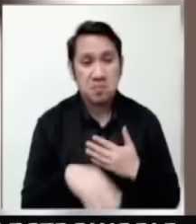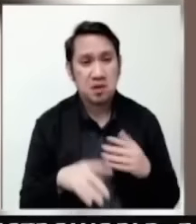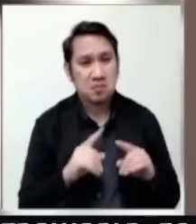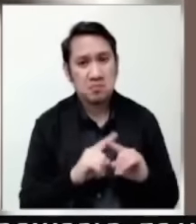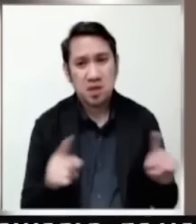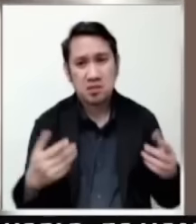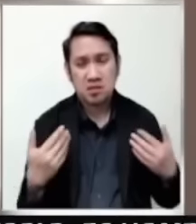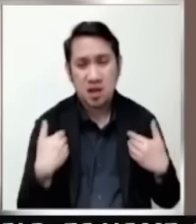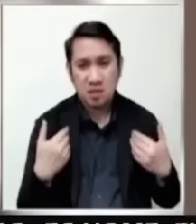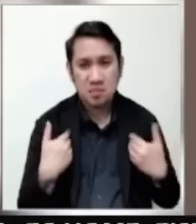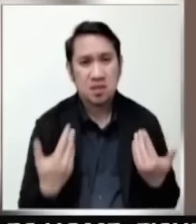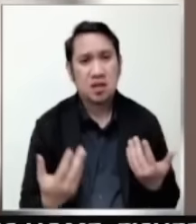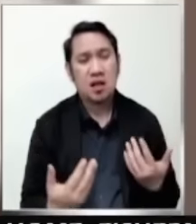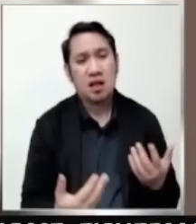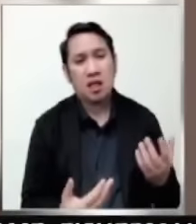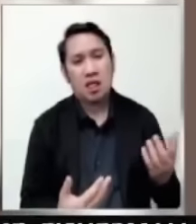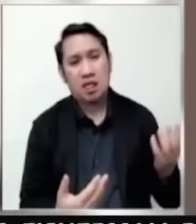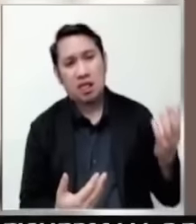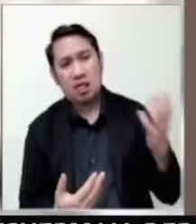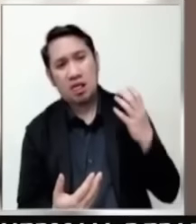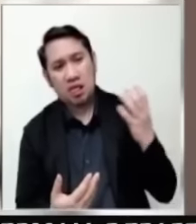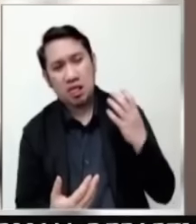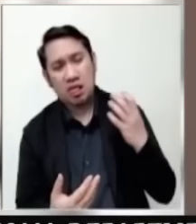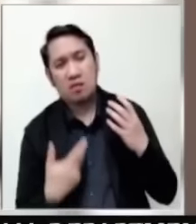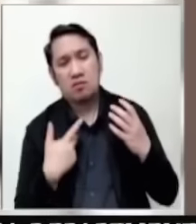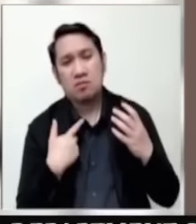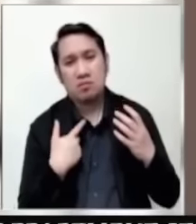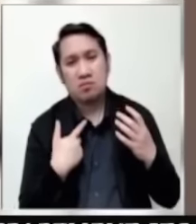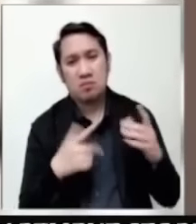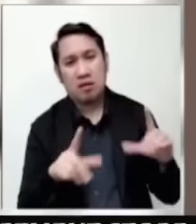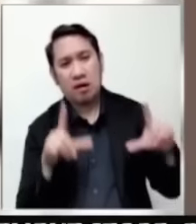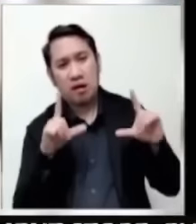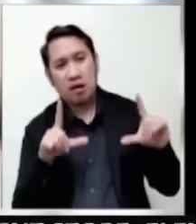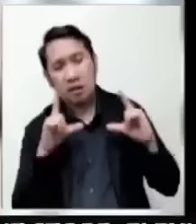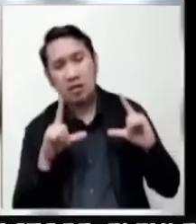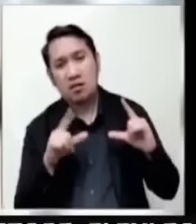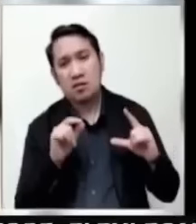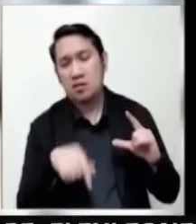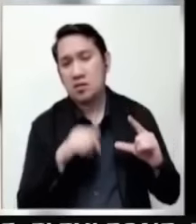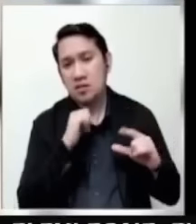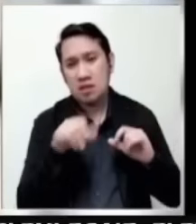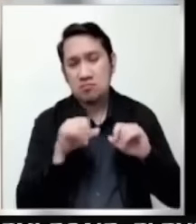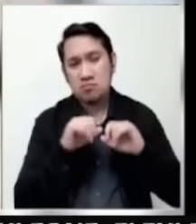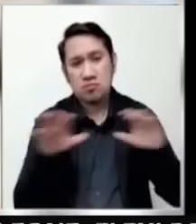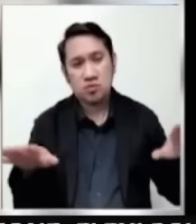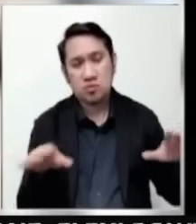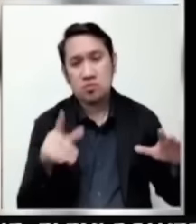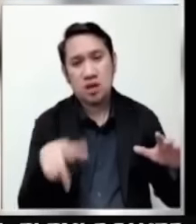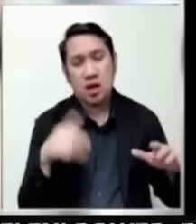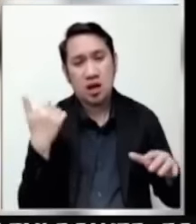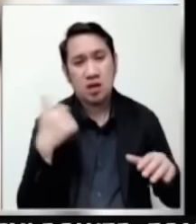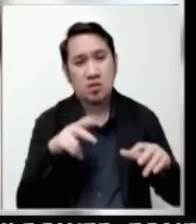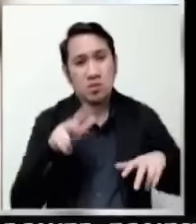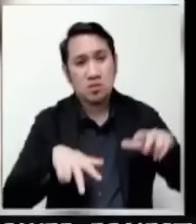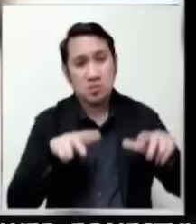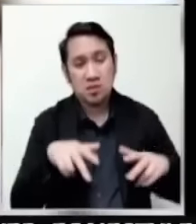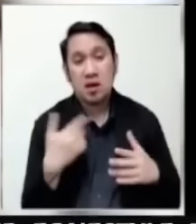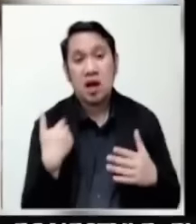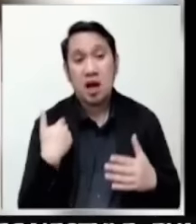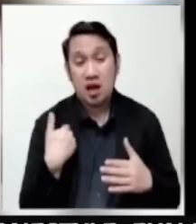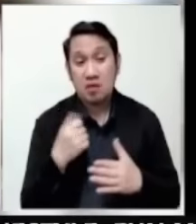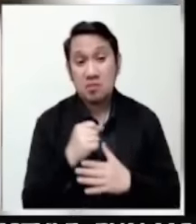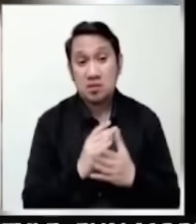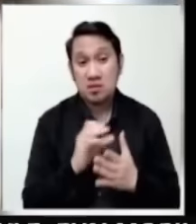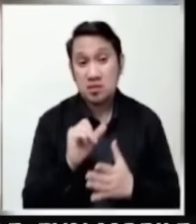bash. Hindi namin isinapubliko yon kasi ayaw namin magpanik sila. Sabi pa niya, may mga scammer umano na pumirata sa